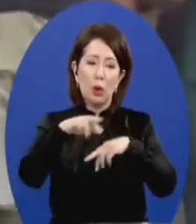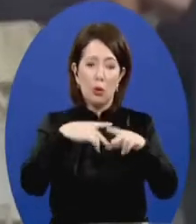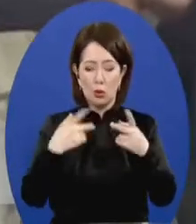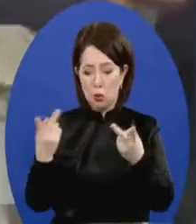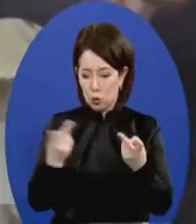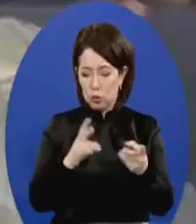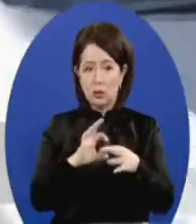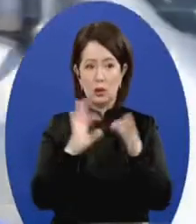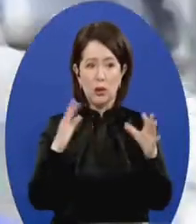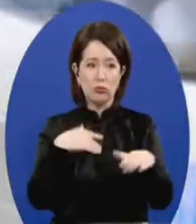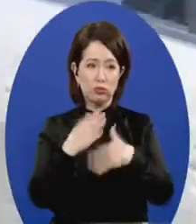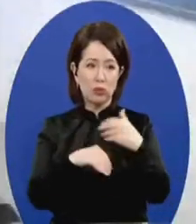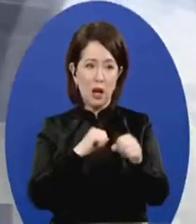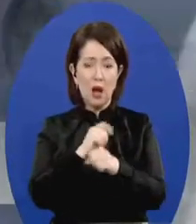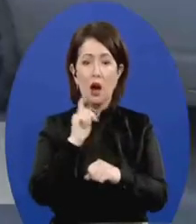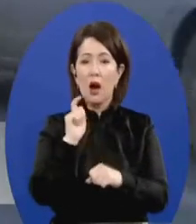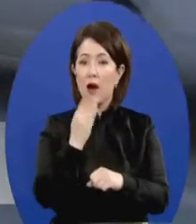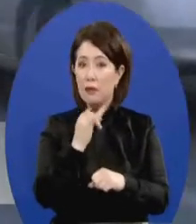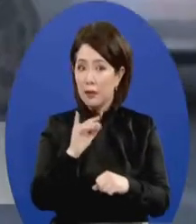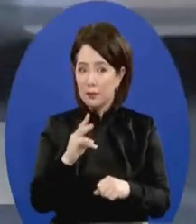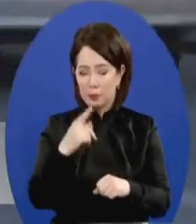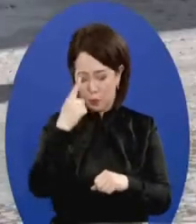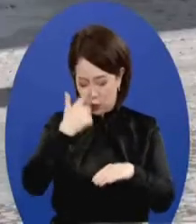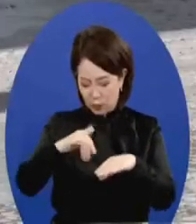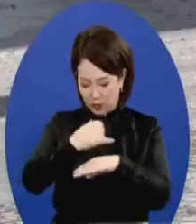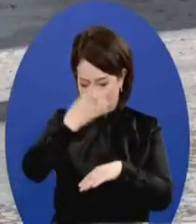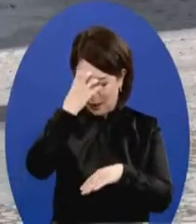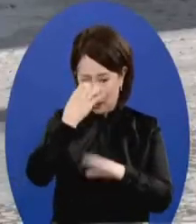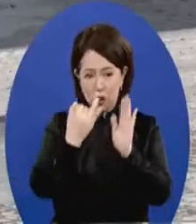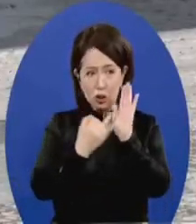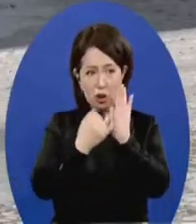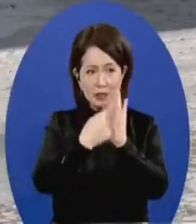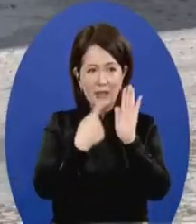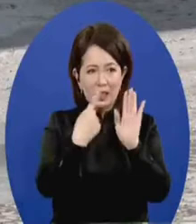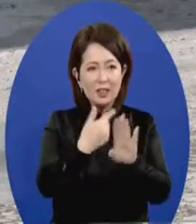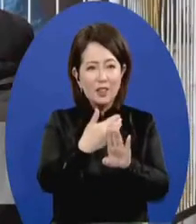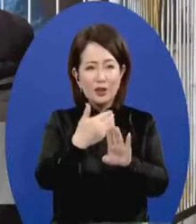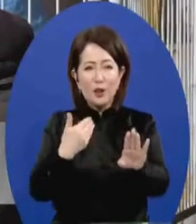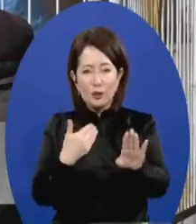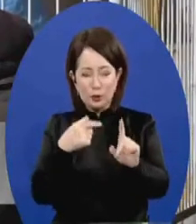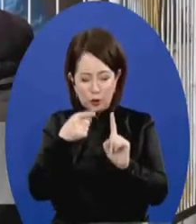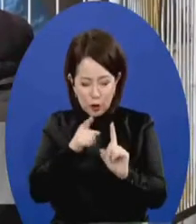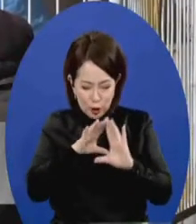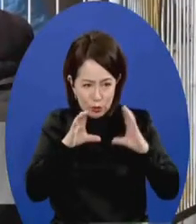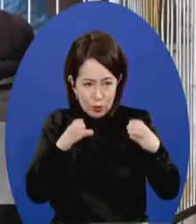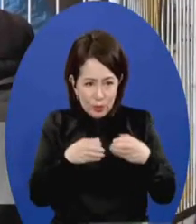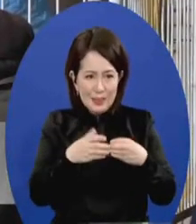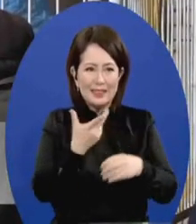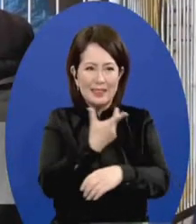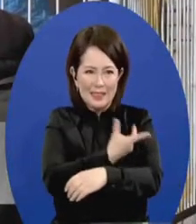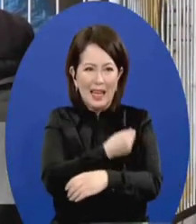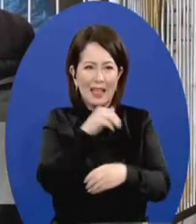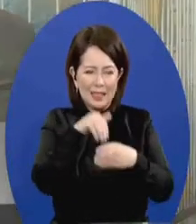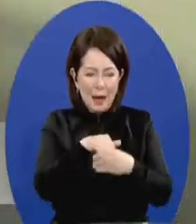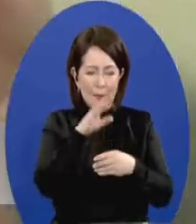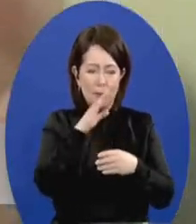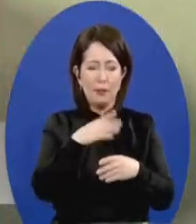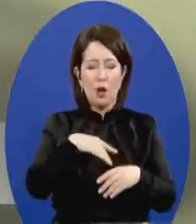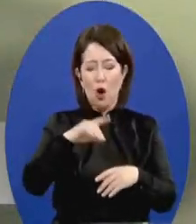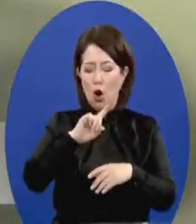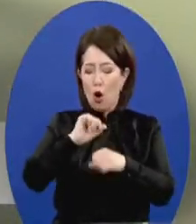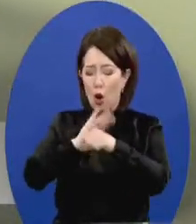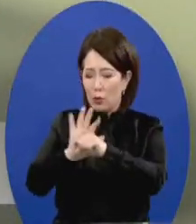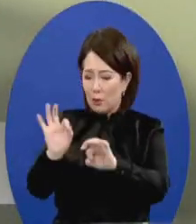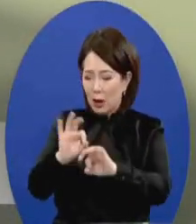хэвийн ажиллаж эхэлсэн. Харин Монгол улсын засгийн газар 7-р сарын 1-ээс өмнө зорилттой хүн аман дархлаажуулахаар төлөвлөсөн байна. Ковидгүй зуны